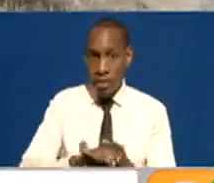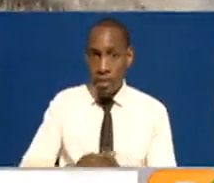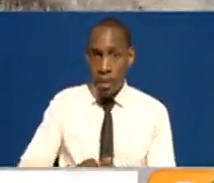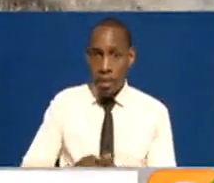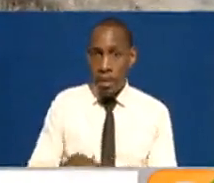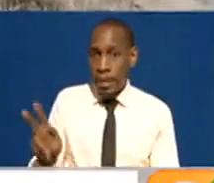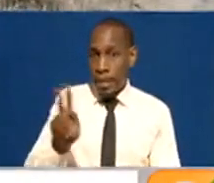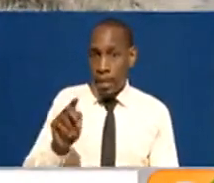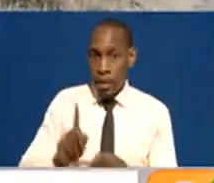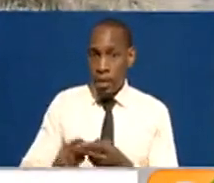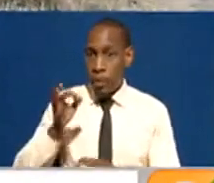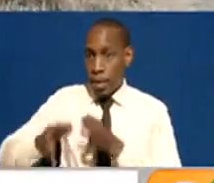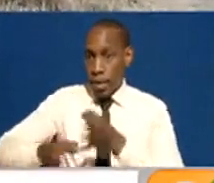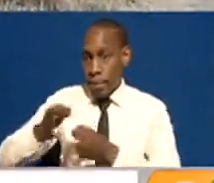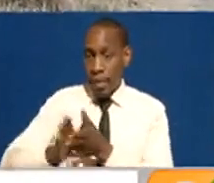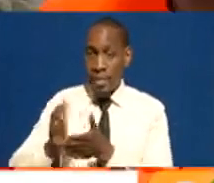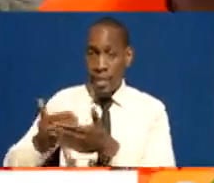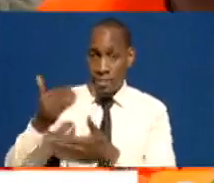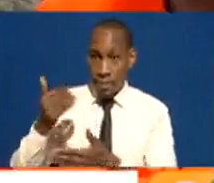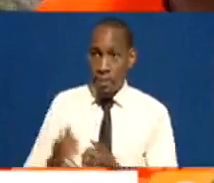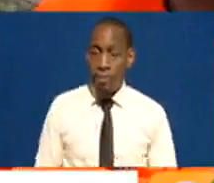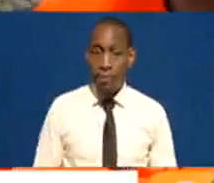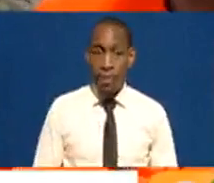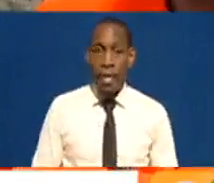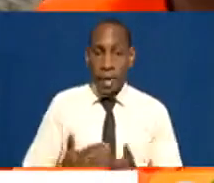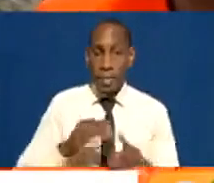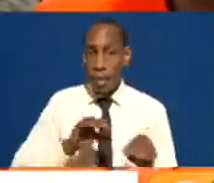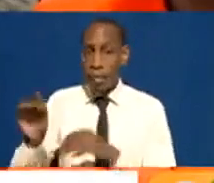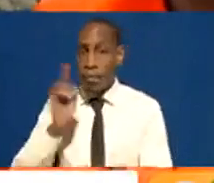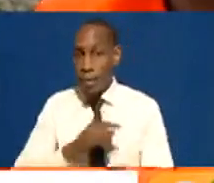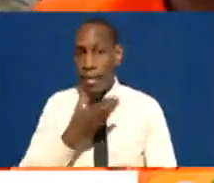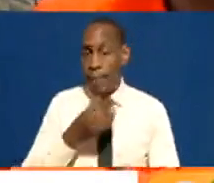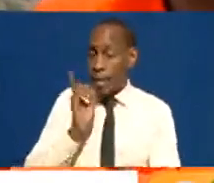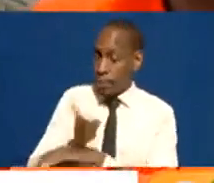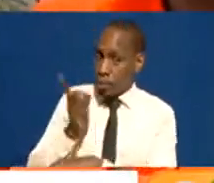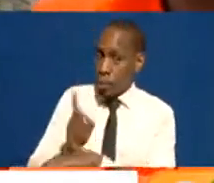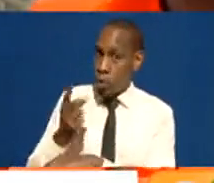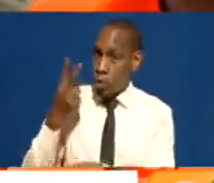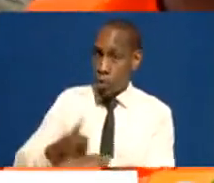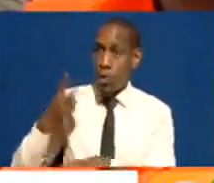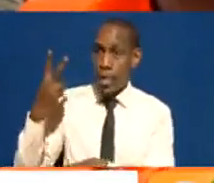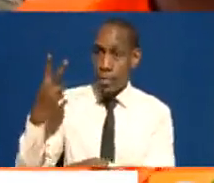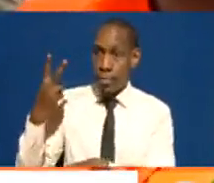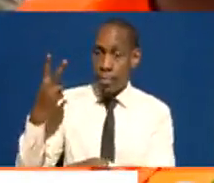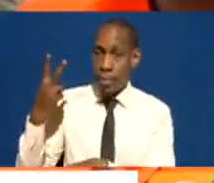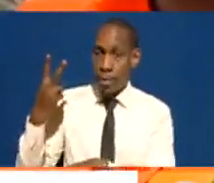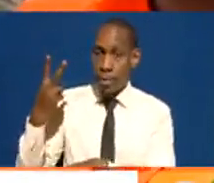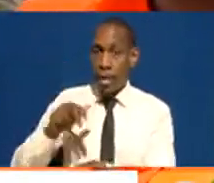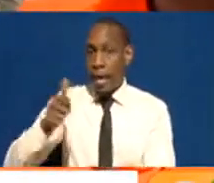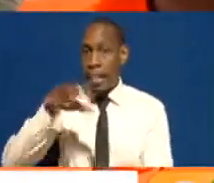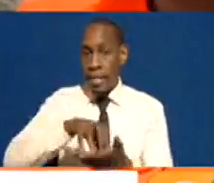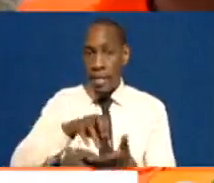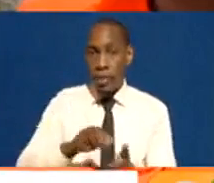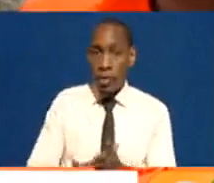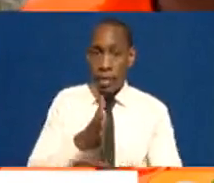na Embakasi hapo awali. Before sasa ni hame, alikuwa amenitishia mara mbili, na kuna pia kulikuwa na instance ingine